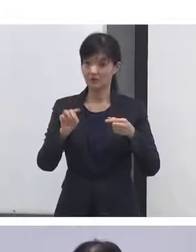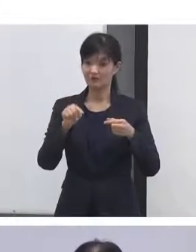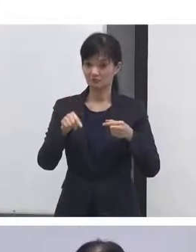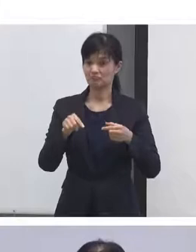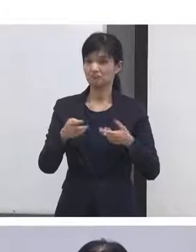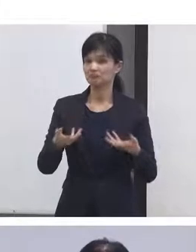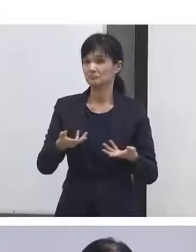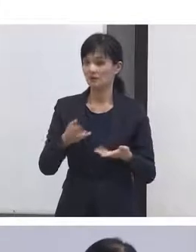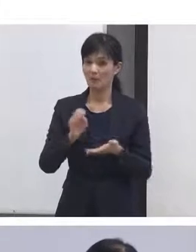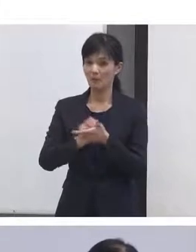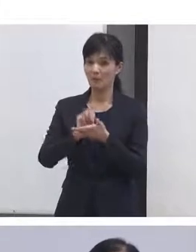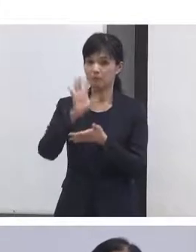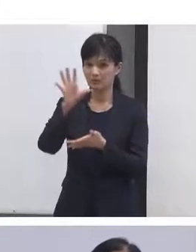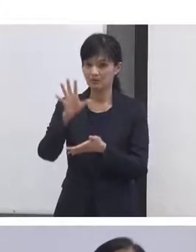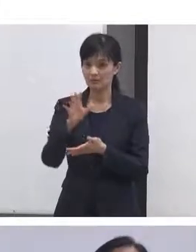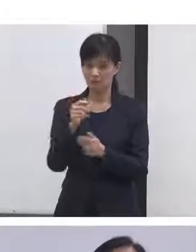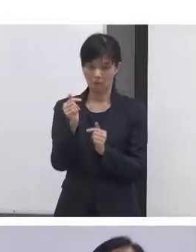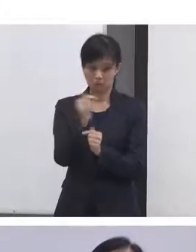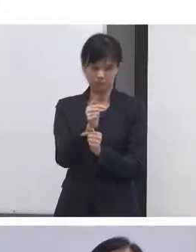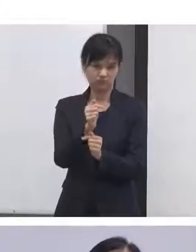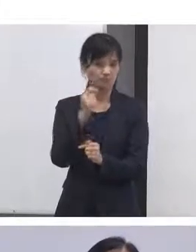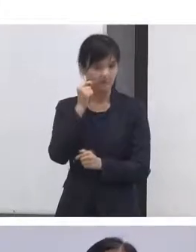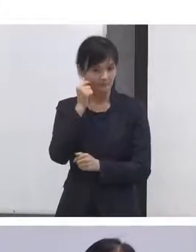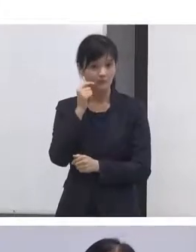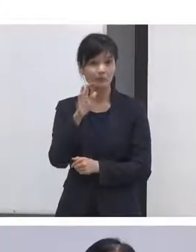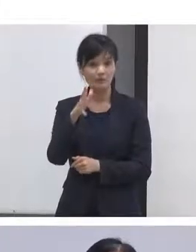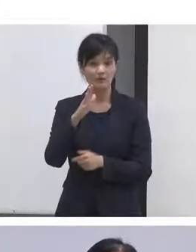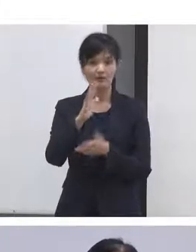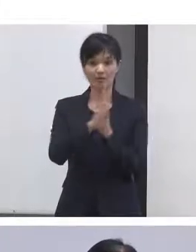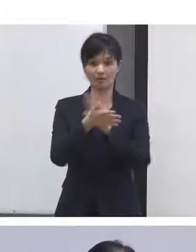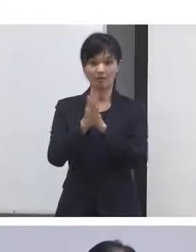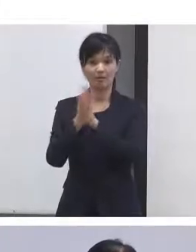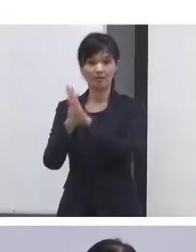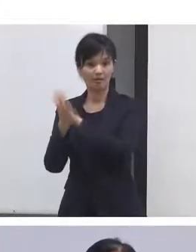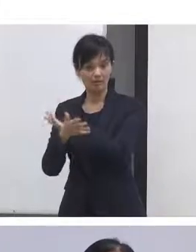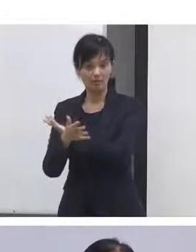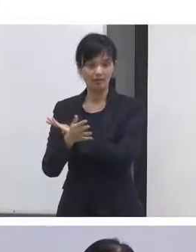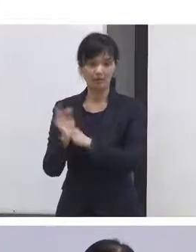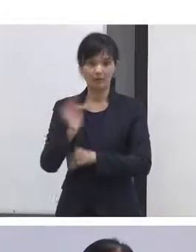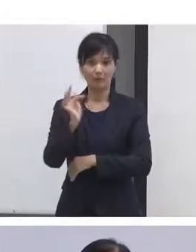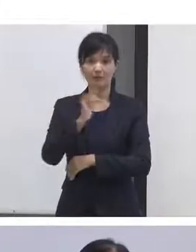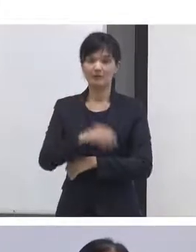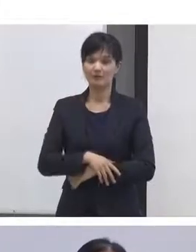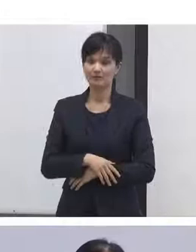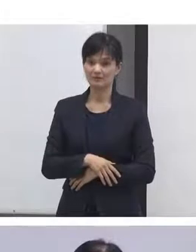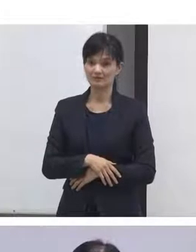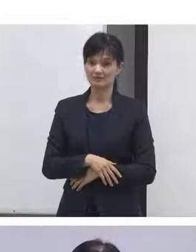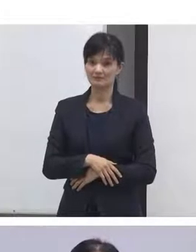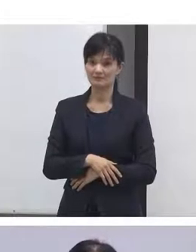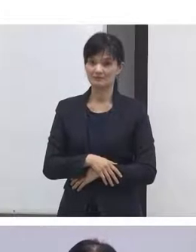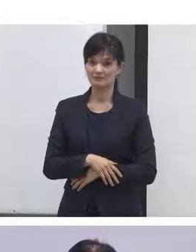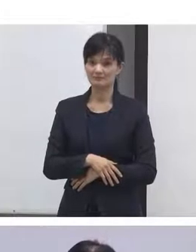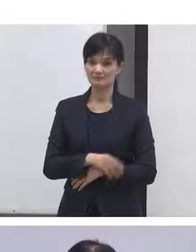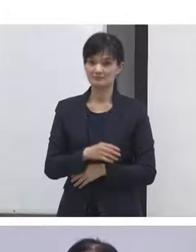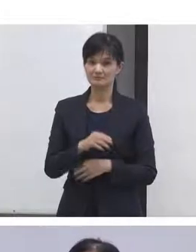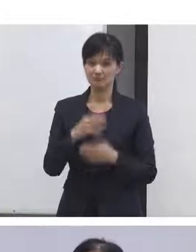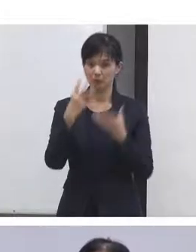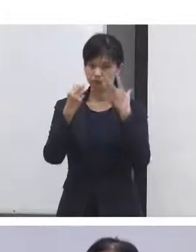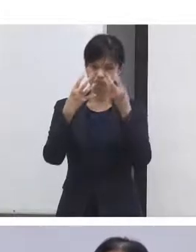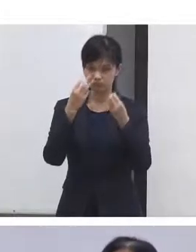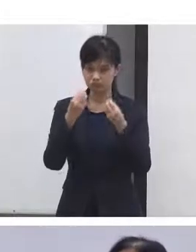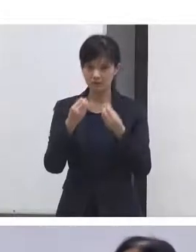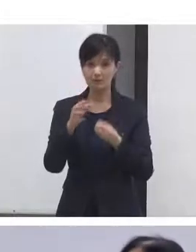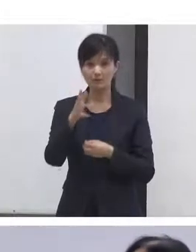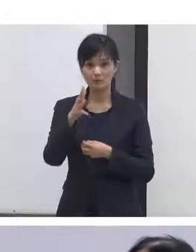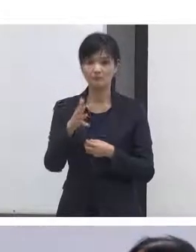是一直在变，大家都一直搞不清楚状况。然后搞不清楚状况，一个很大的原因是因为确实一直在改变。好，